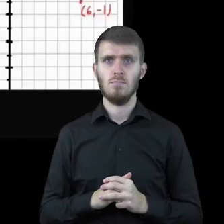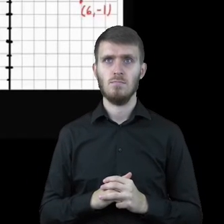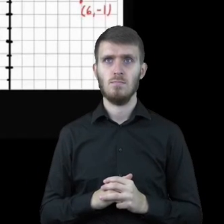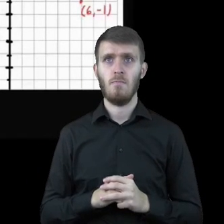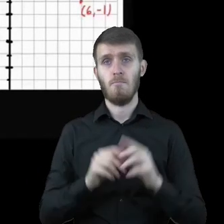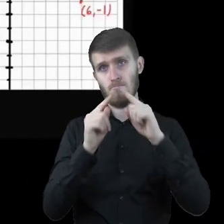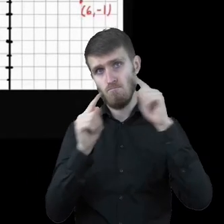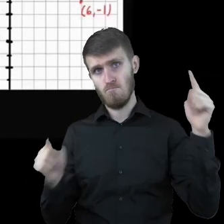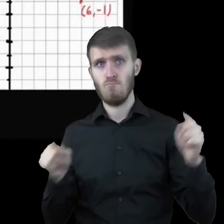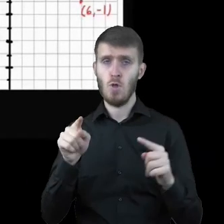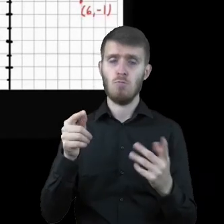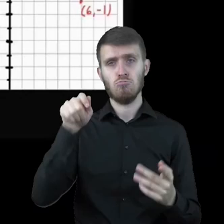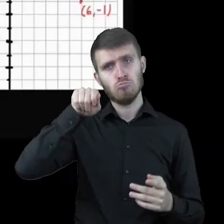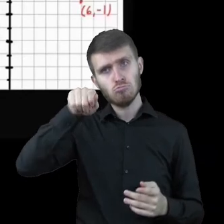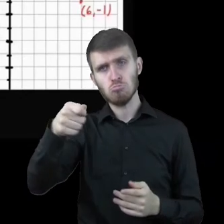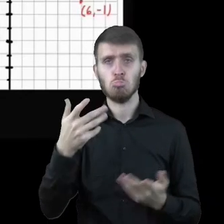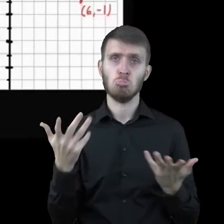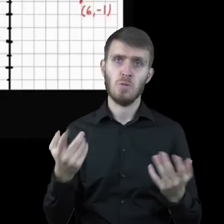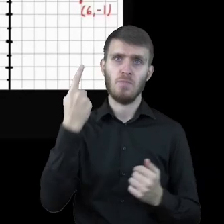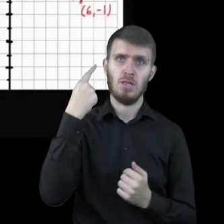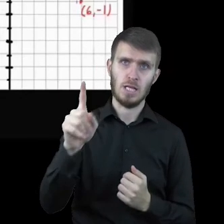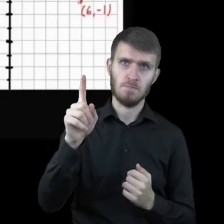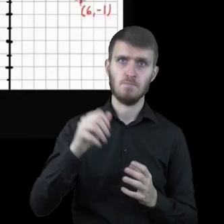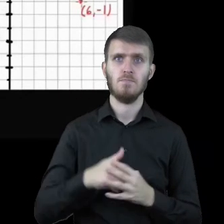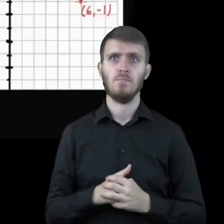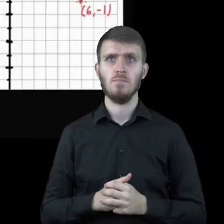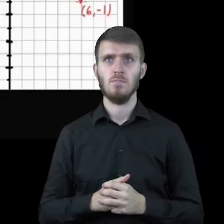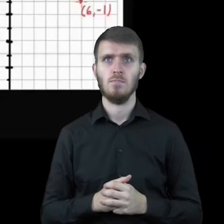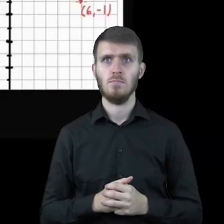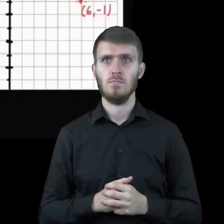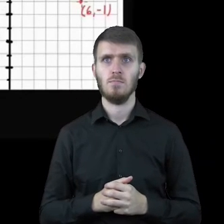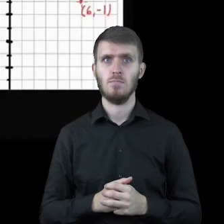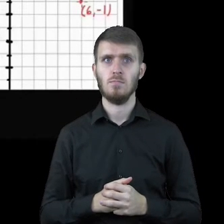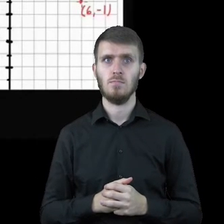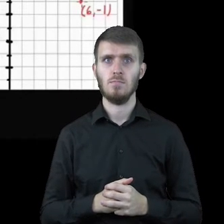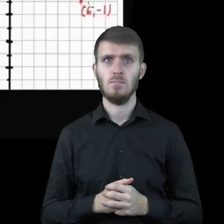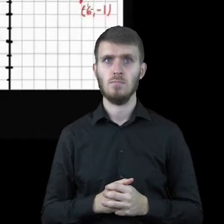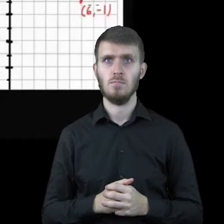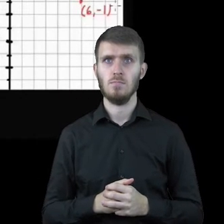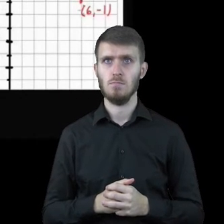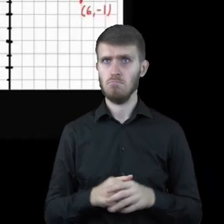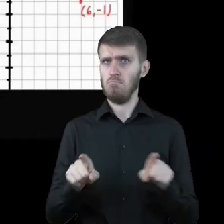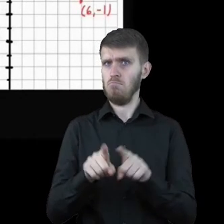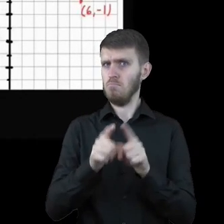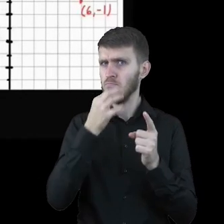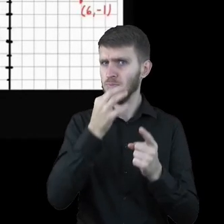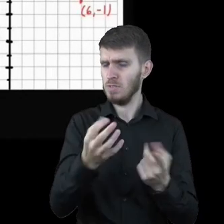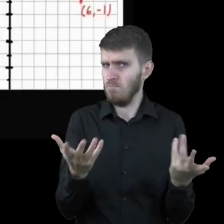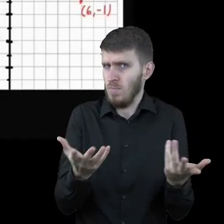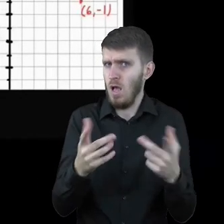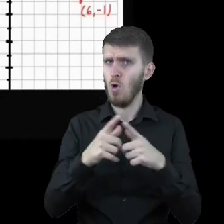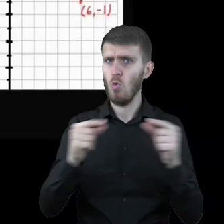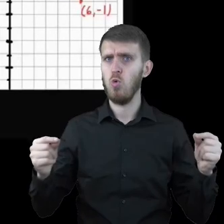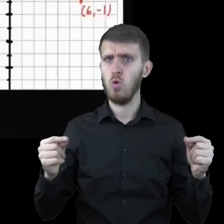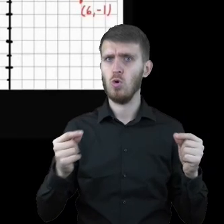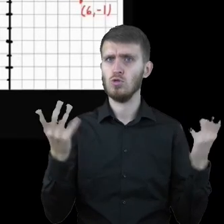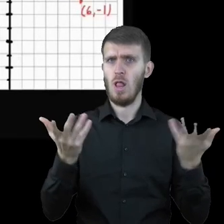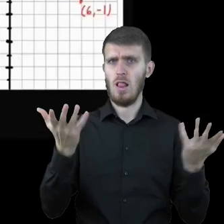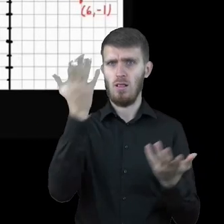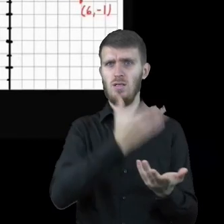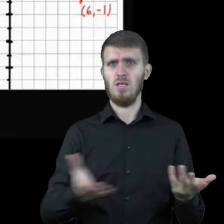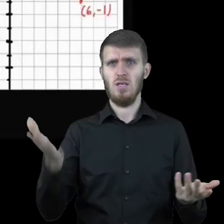nas długość tego odcinka. No to jest to D,